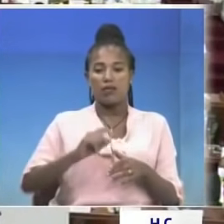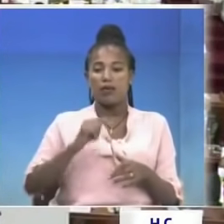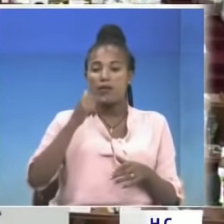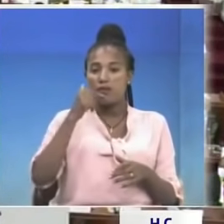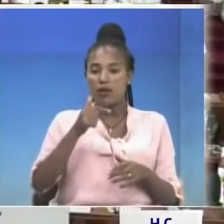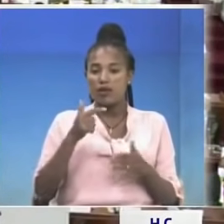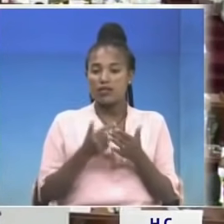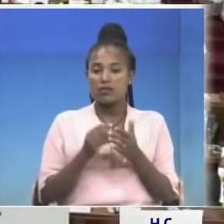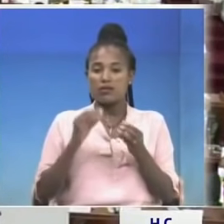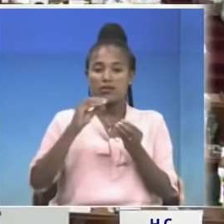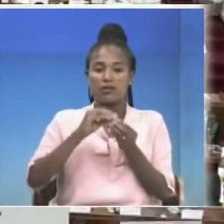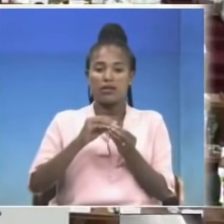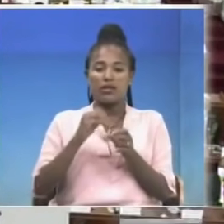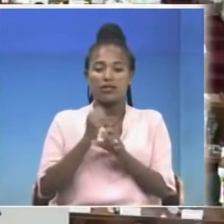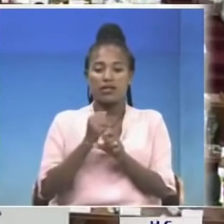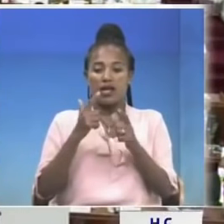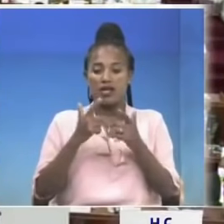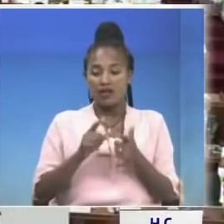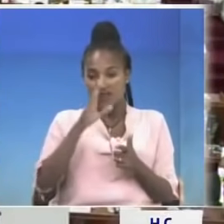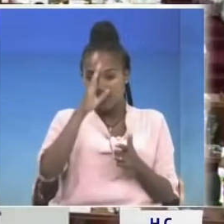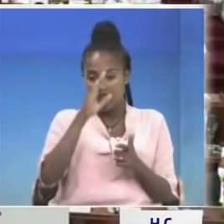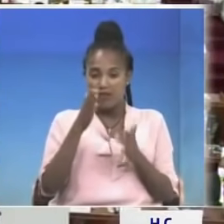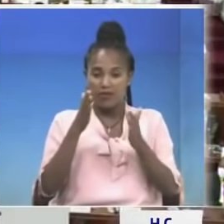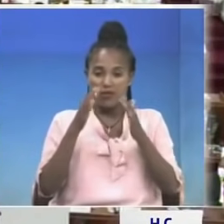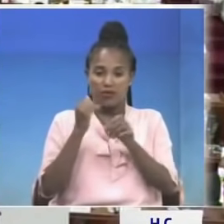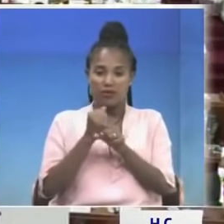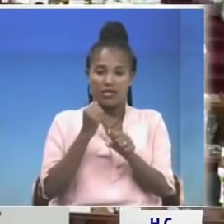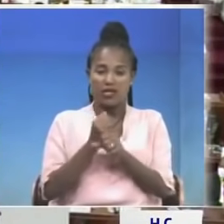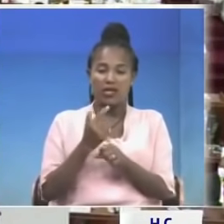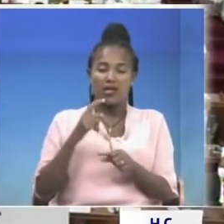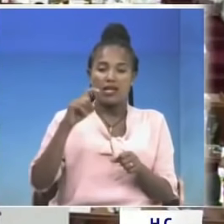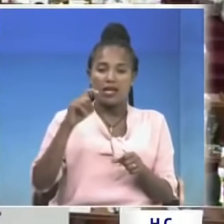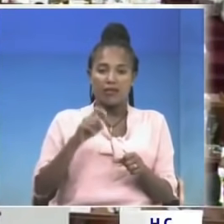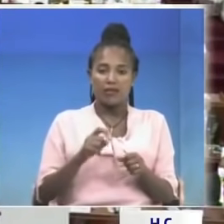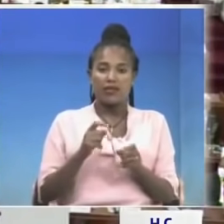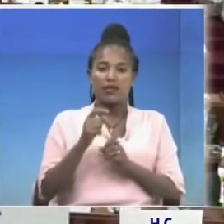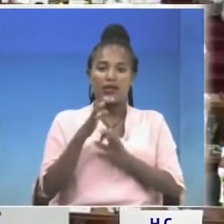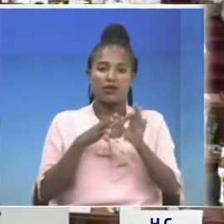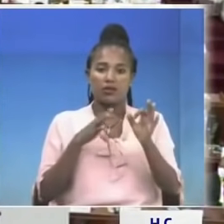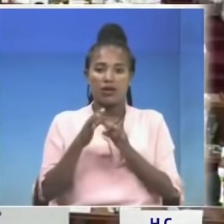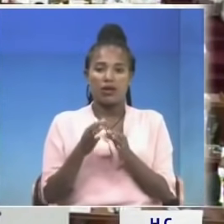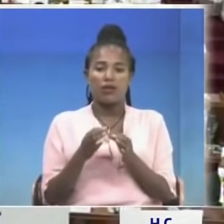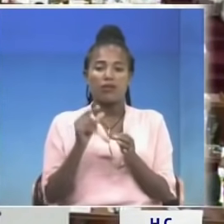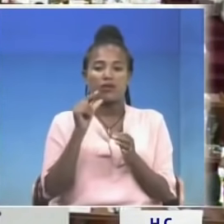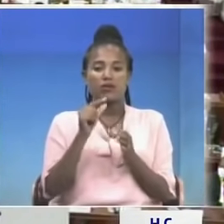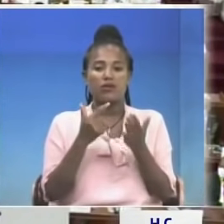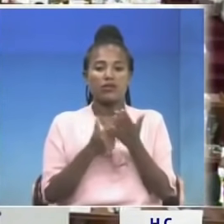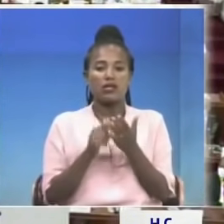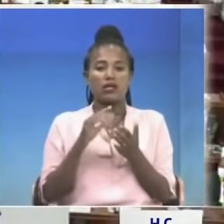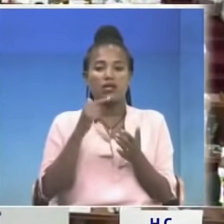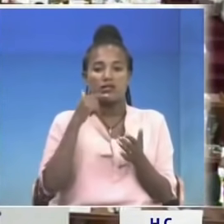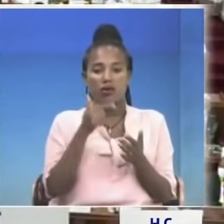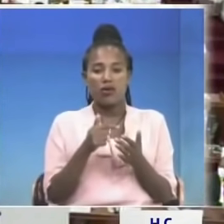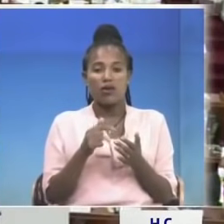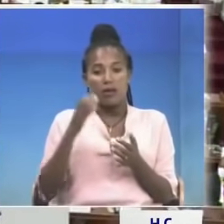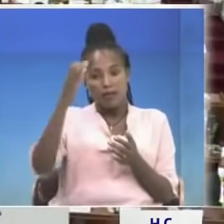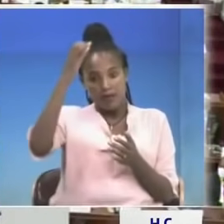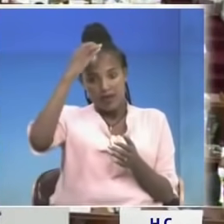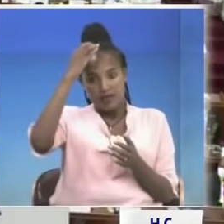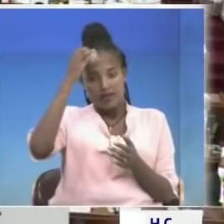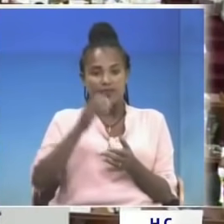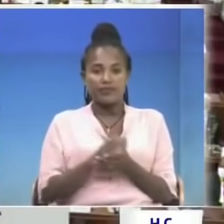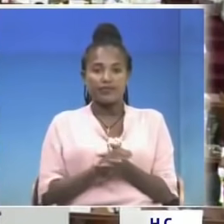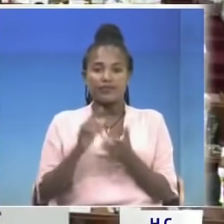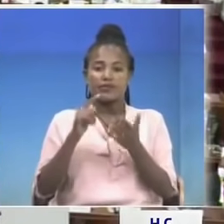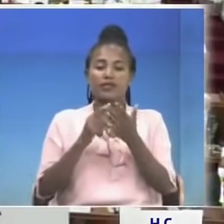ከዛ በተጨማሪ የስራ እድል ፈጠራ ላይም እንዲሁ በትኩረት መስራት እንዳለበት ገልጸውልኛል። በጥቂቱ እነዚህን አነሳው። እንግዲህ መንግስት